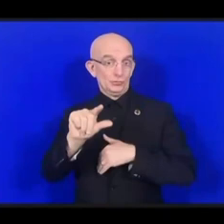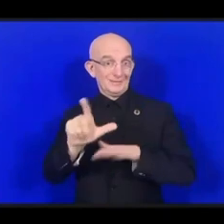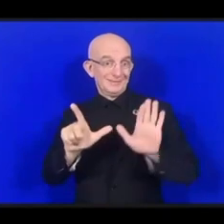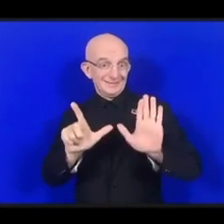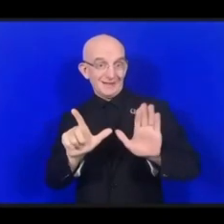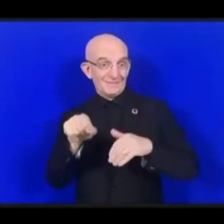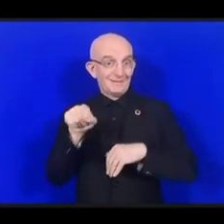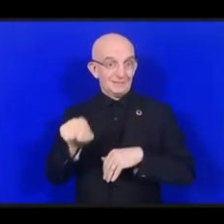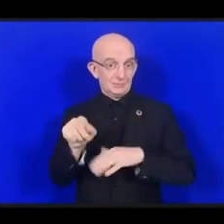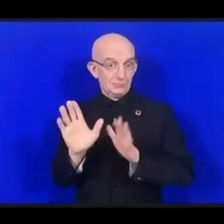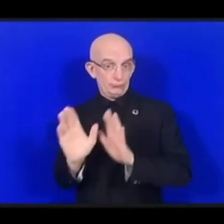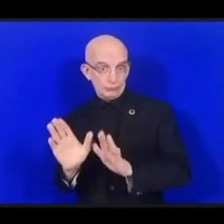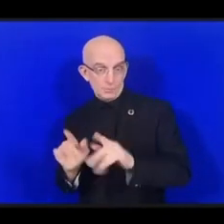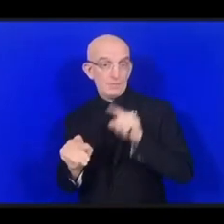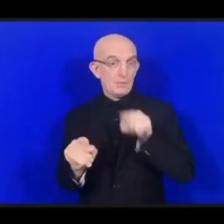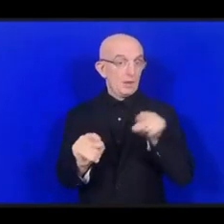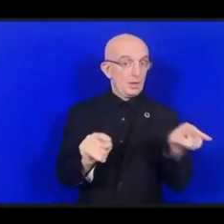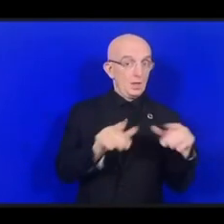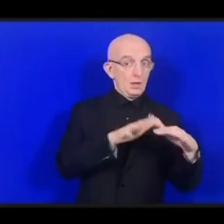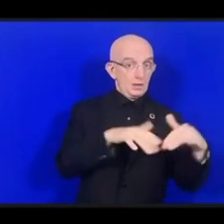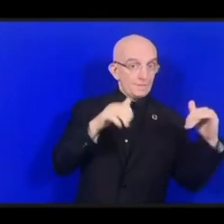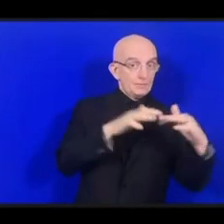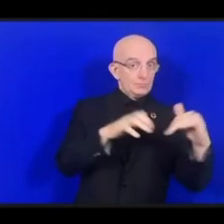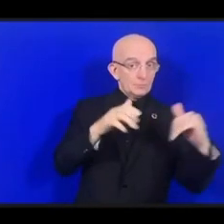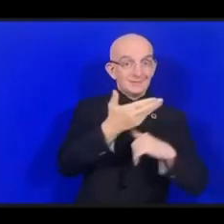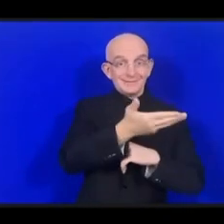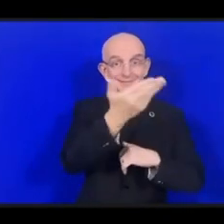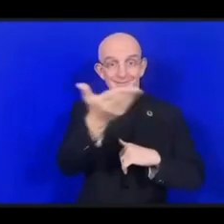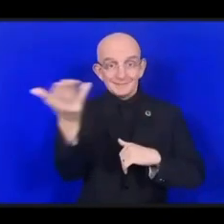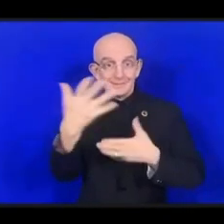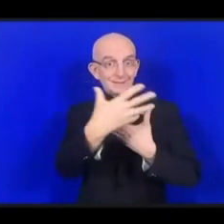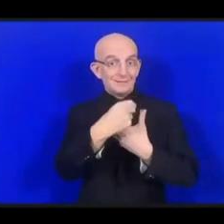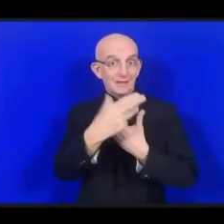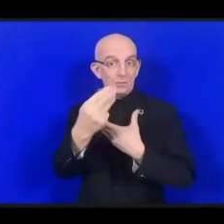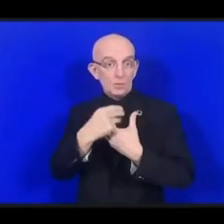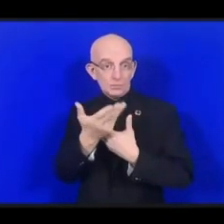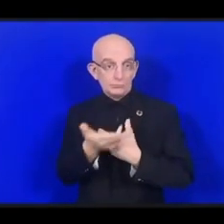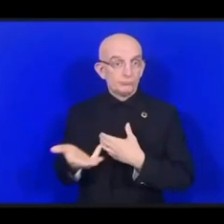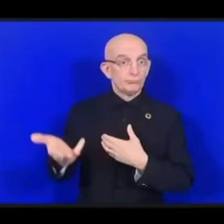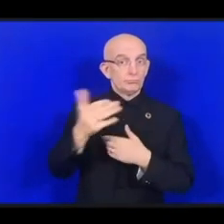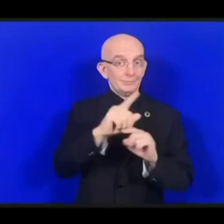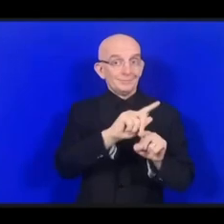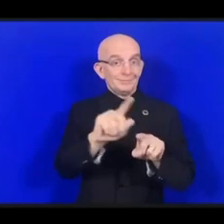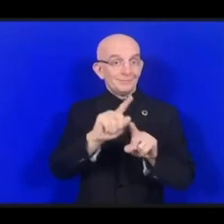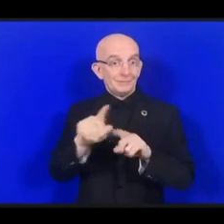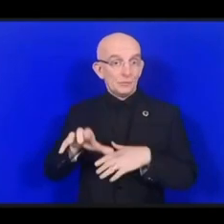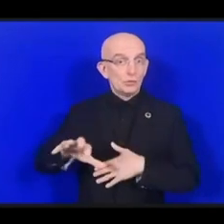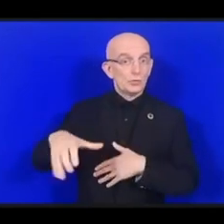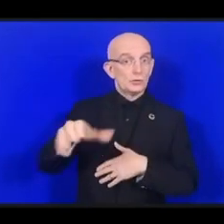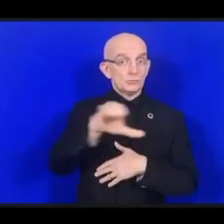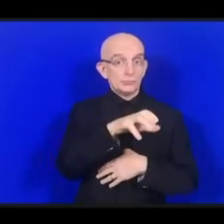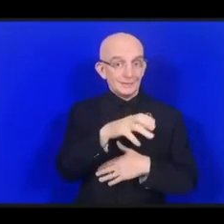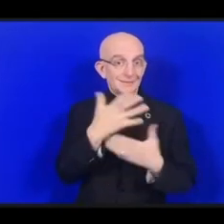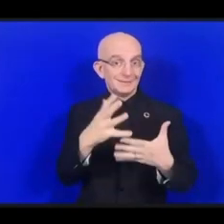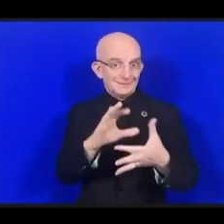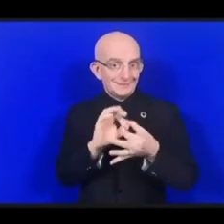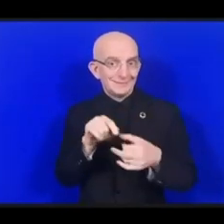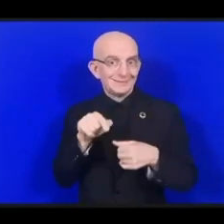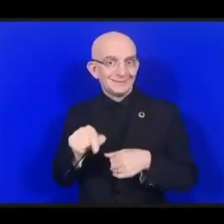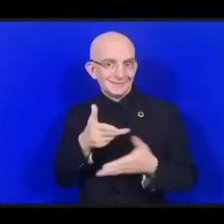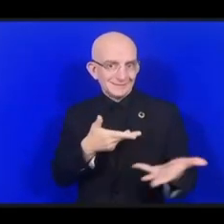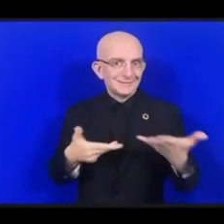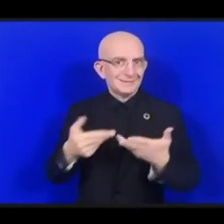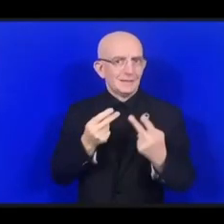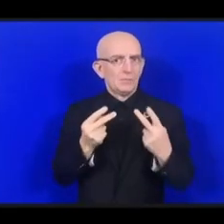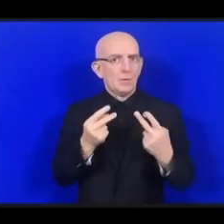وحكومات ودول مثلا البريكس ودول اخرى فاننا